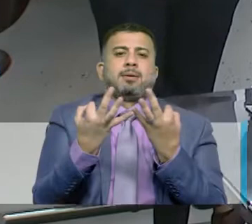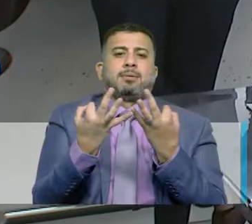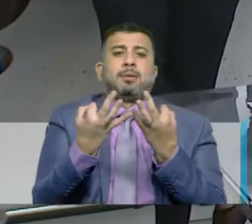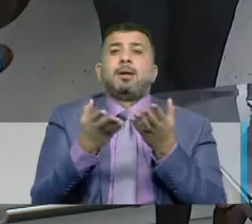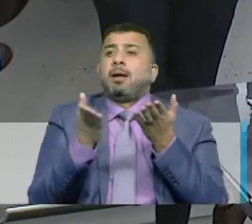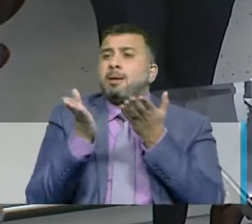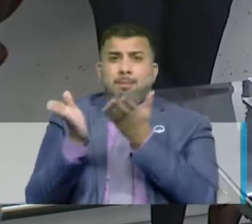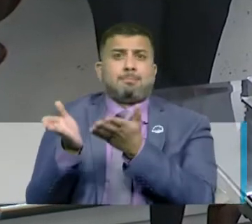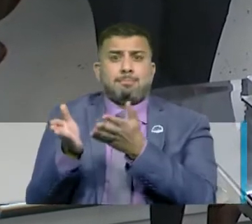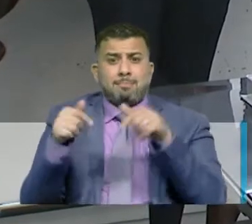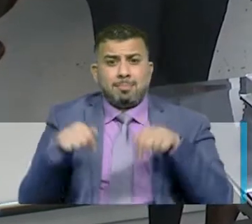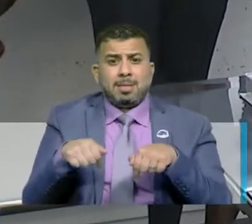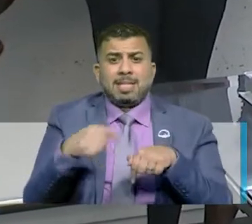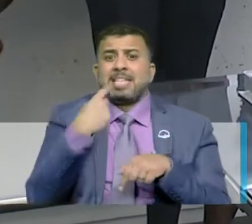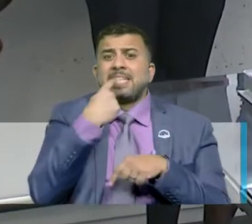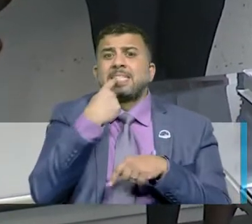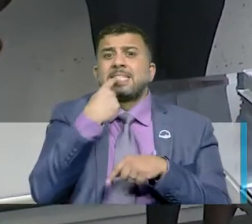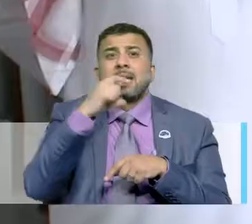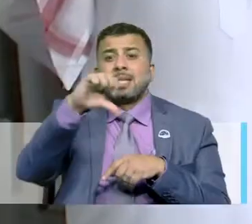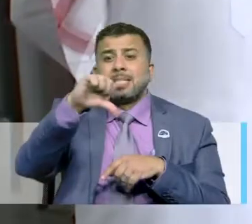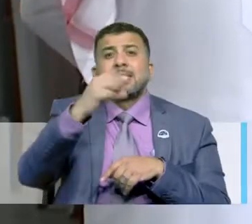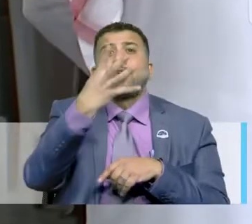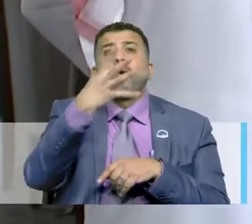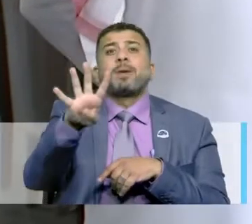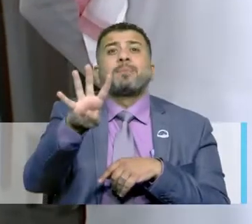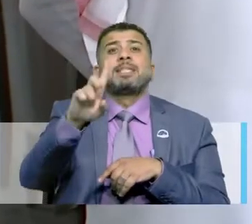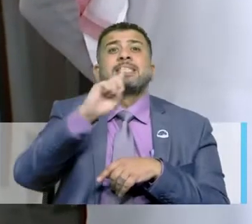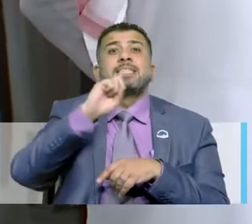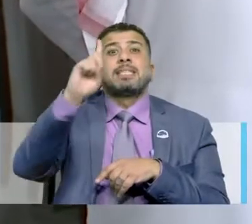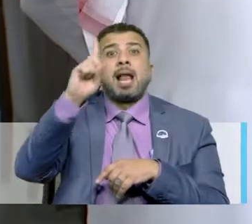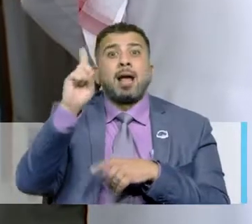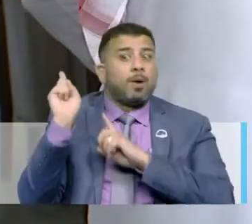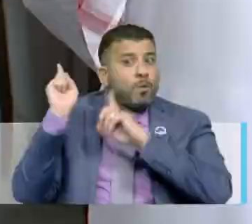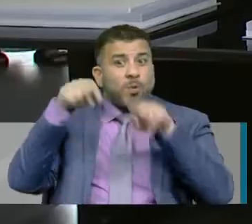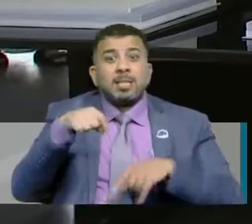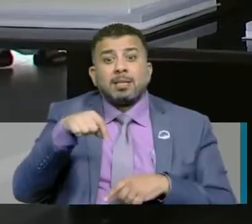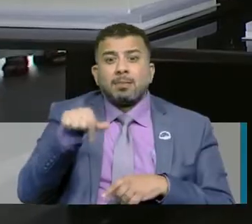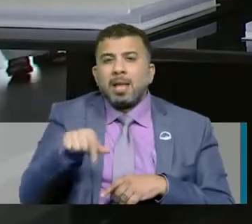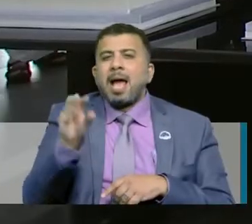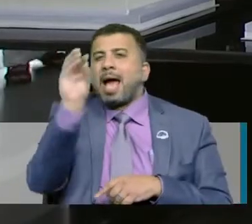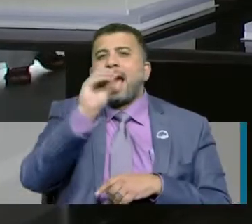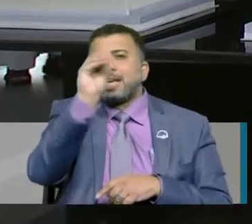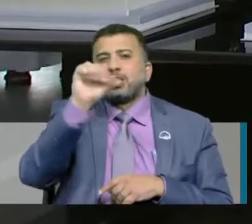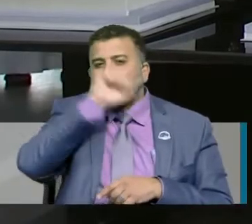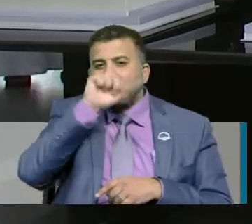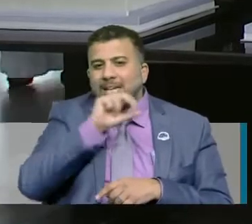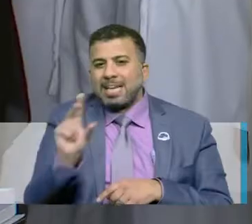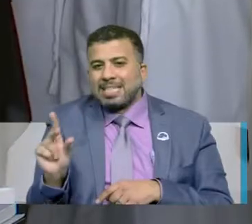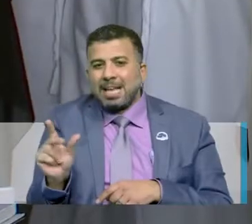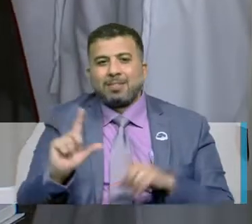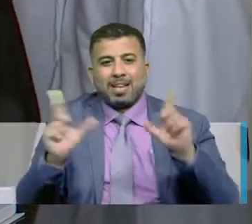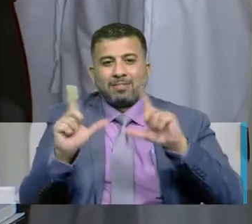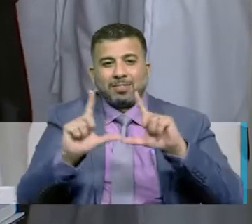هي الآن وبعد مرور 49 عاماً، هيئة الشارقة للإذاعة والتلفزيون تحتفل